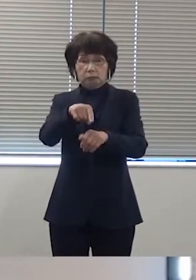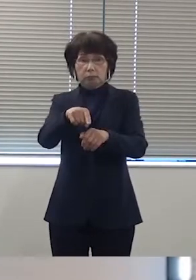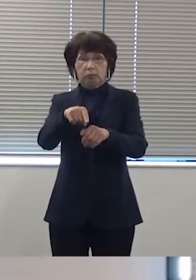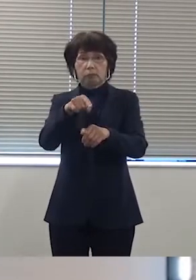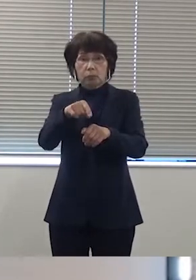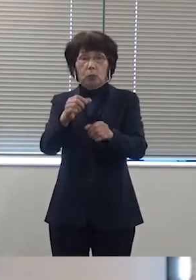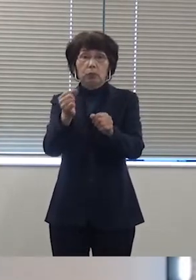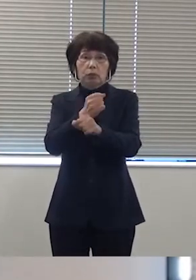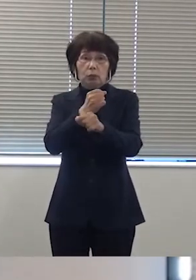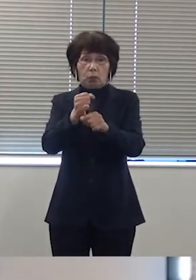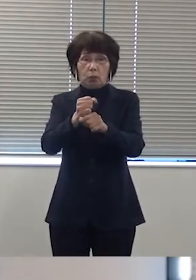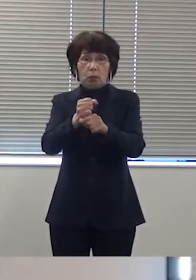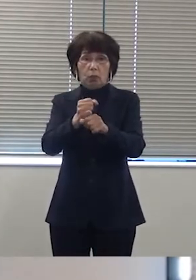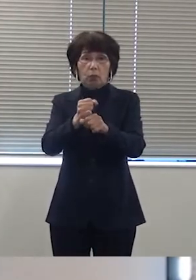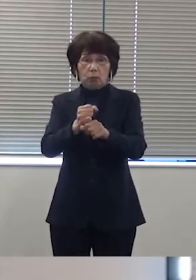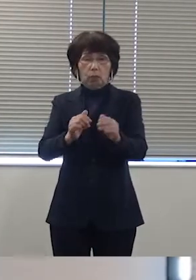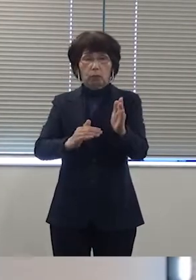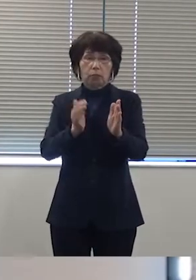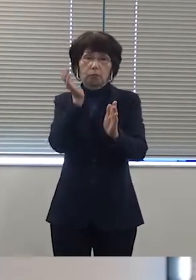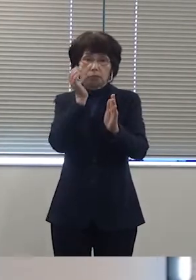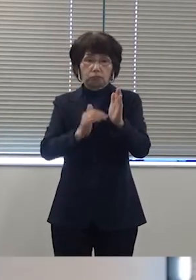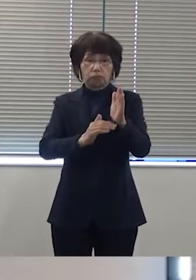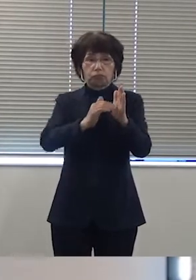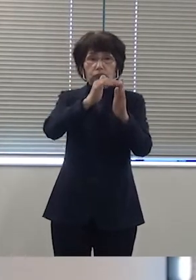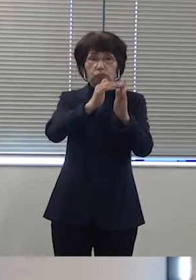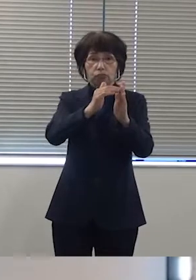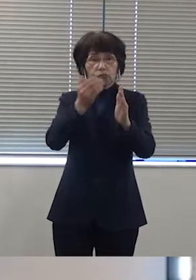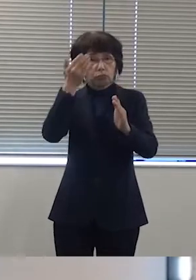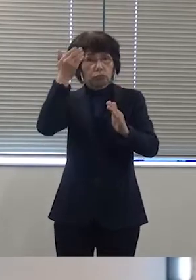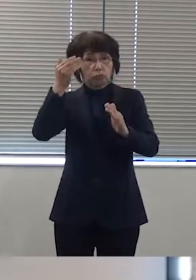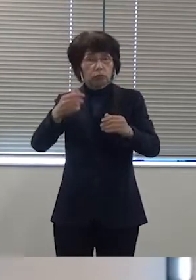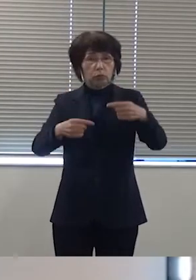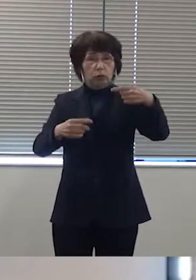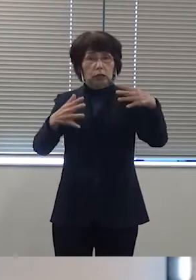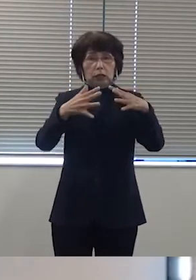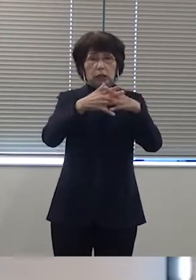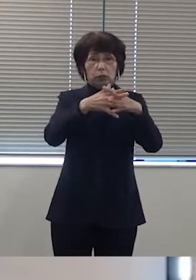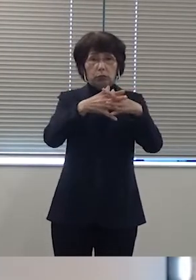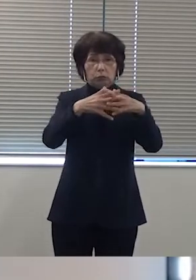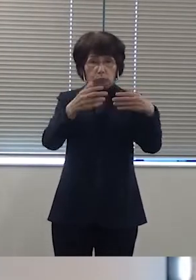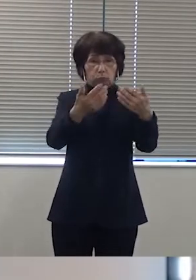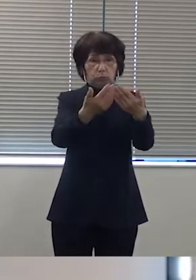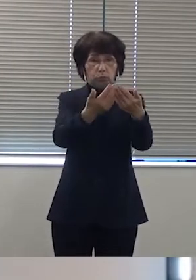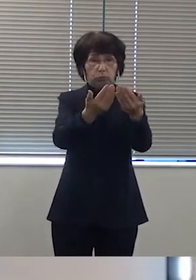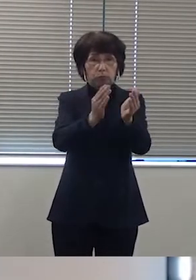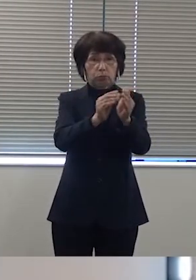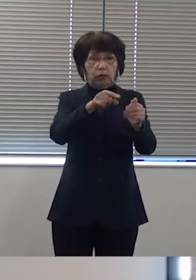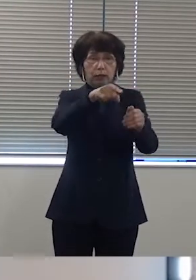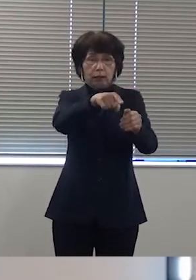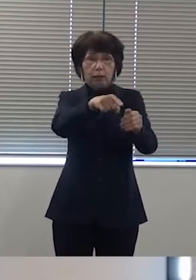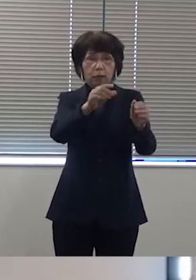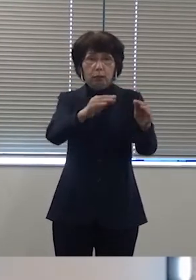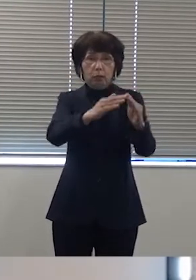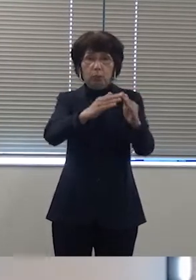ります一区分団の移転整備に向けまして、令和4年度は設計を行っているものでござい